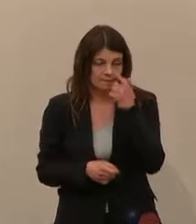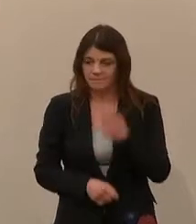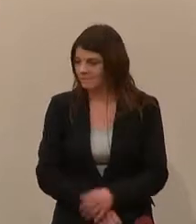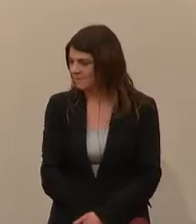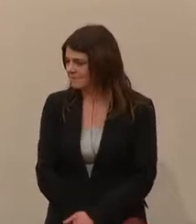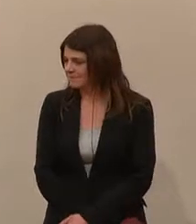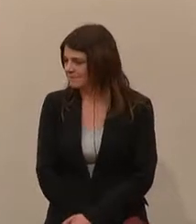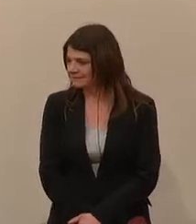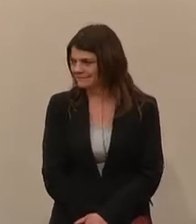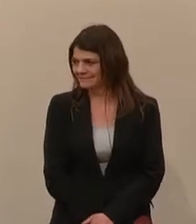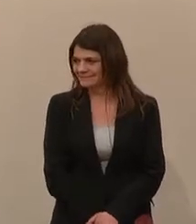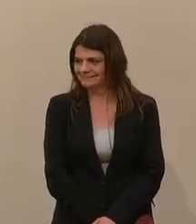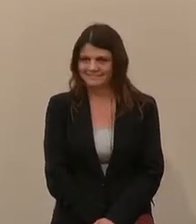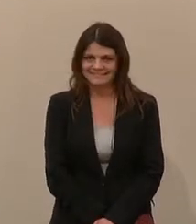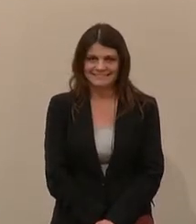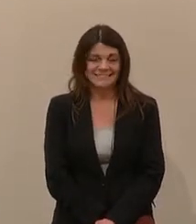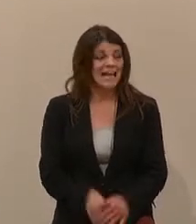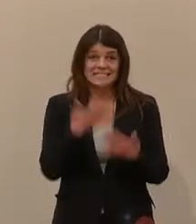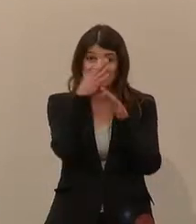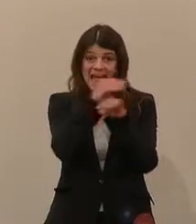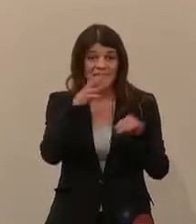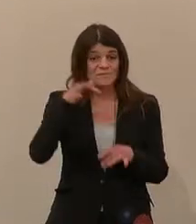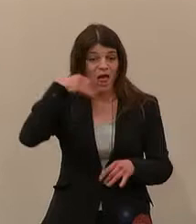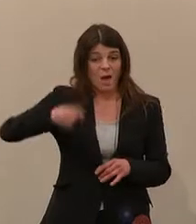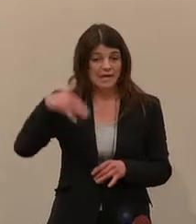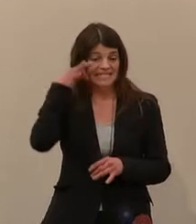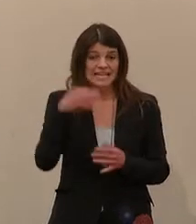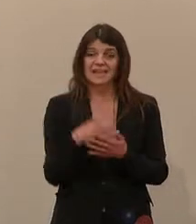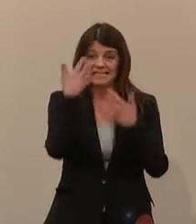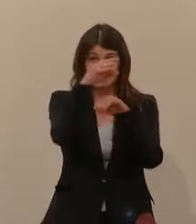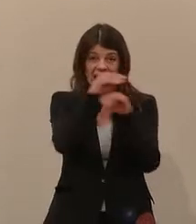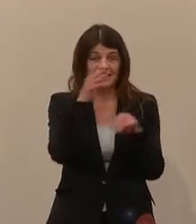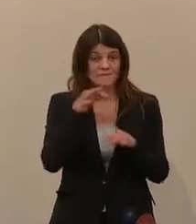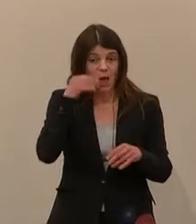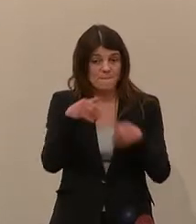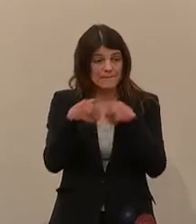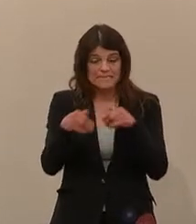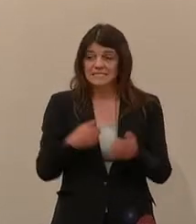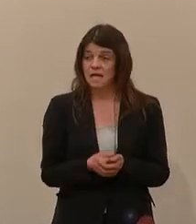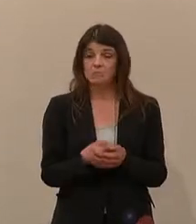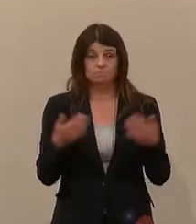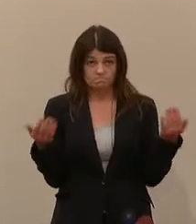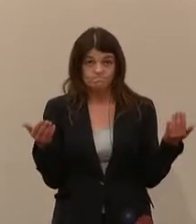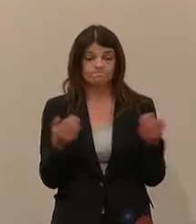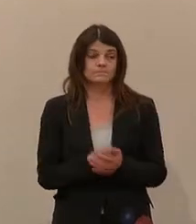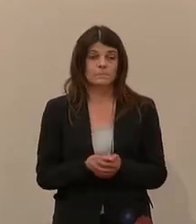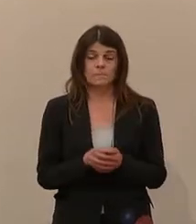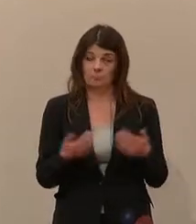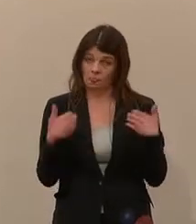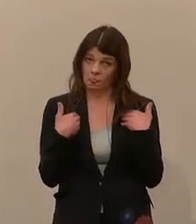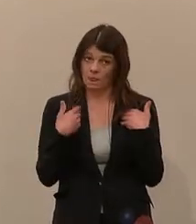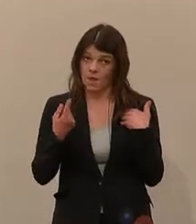Und als nächster am Wort Martin Engelberg. Er ist Sprecher für internationale Entwicklung bei der Volkspartei. Ich